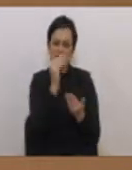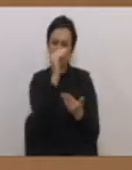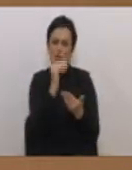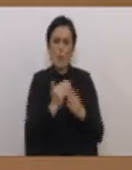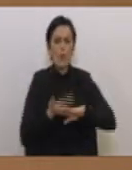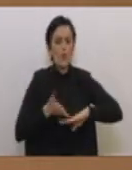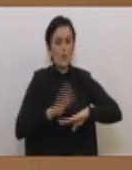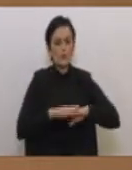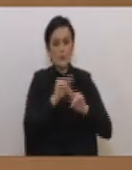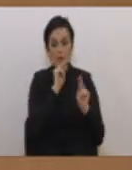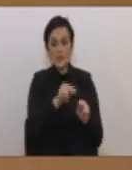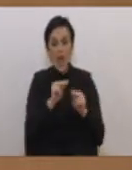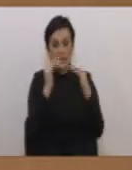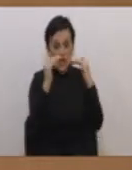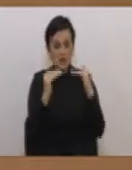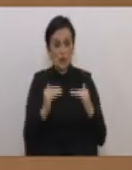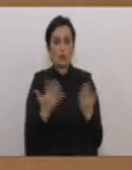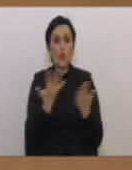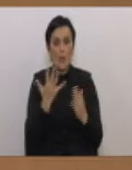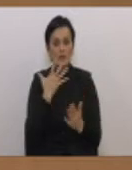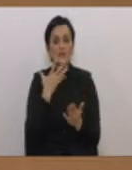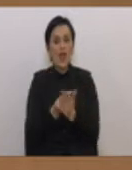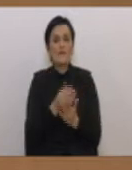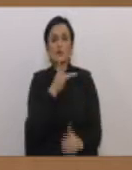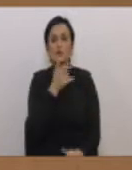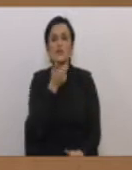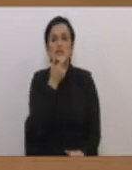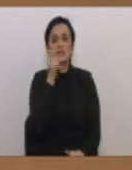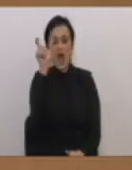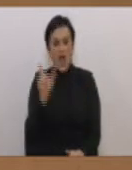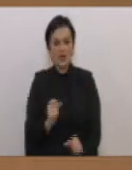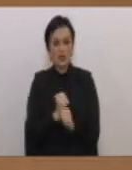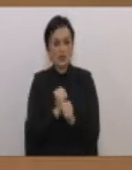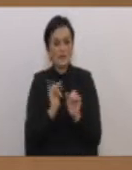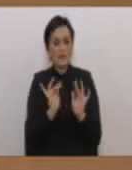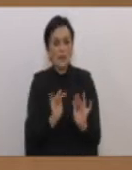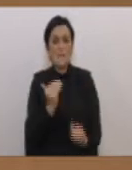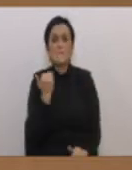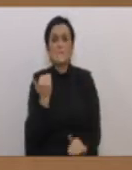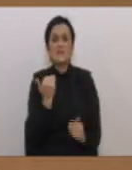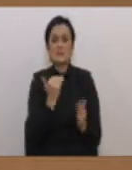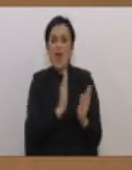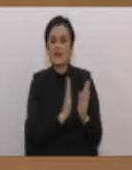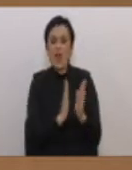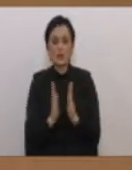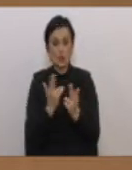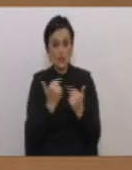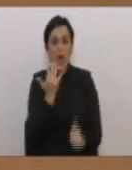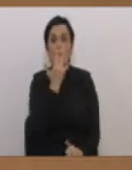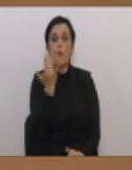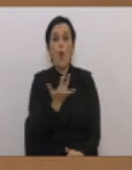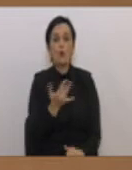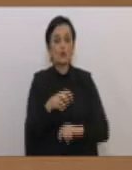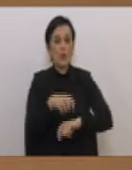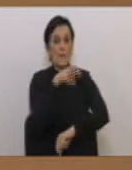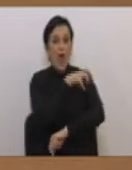უმძიმესი დანაშაულებისა, რომლებიც ჩაიდინა თავის დროზე მიხეილ სააგაშვილმა, მისმა რეჟიმმა და იმ პოლიტიკურმა